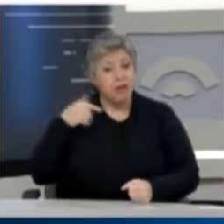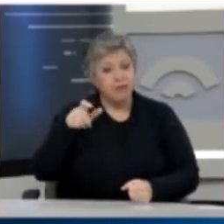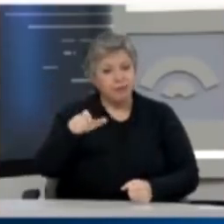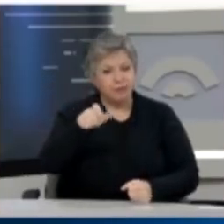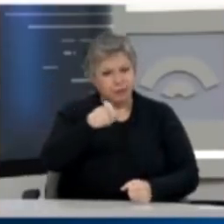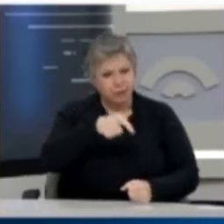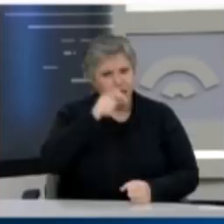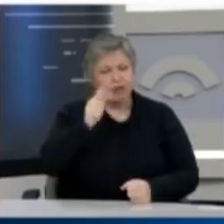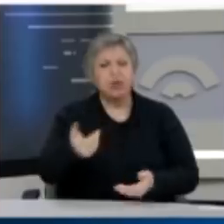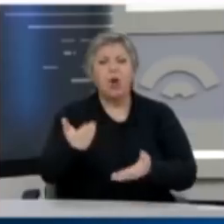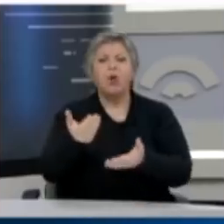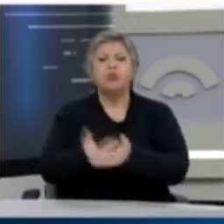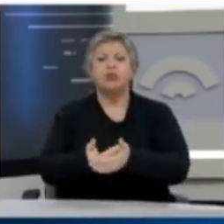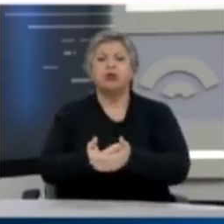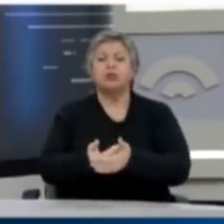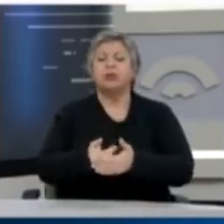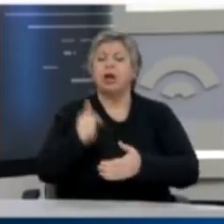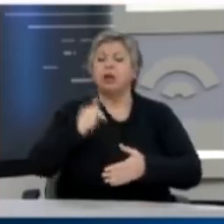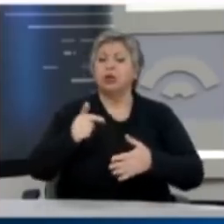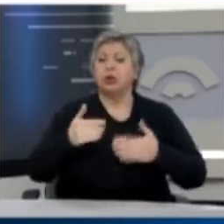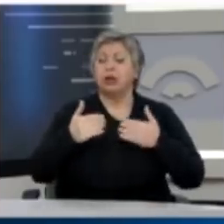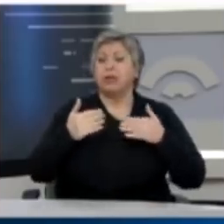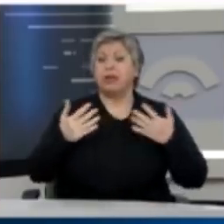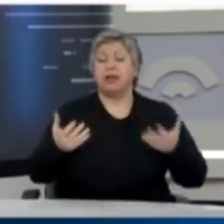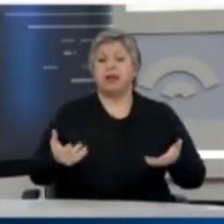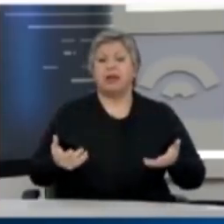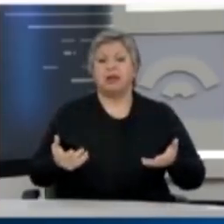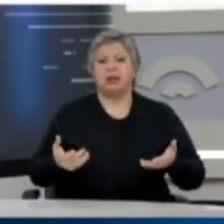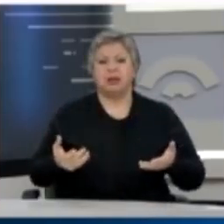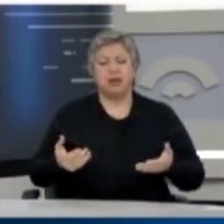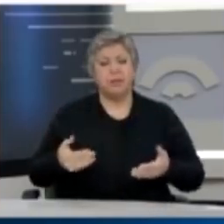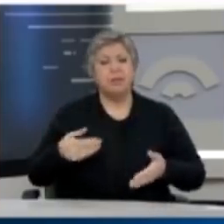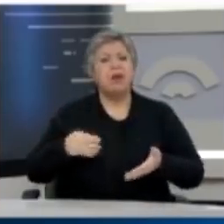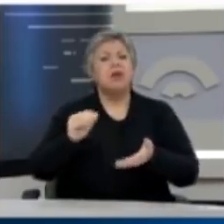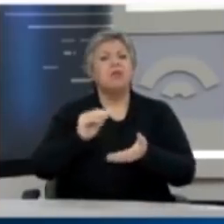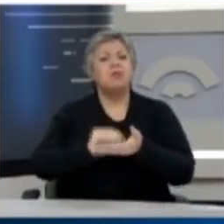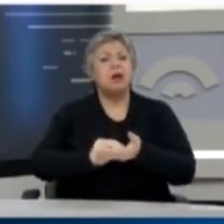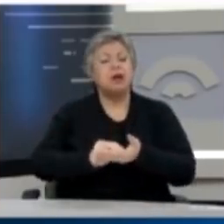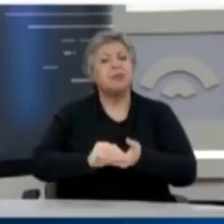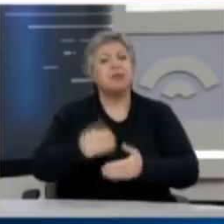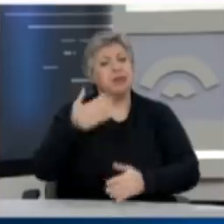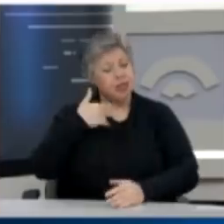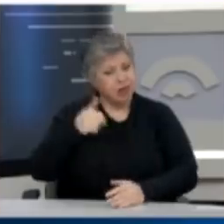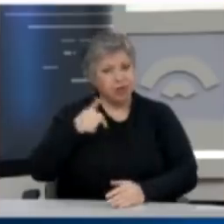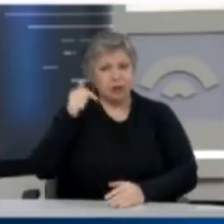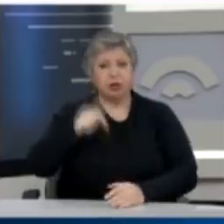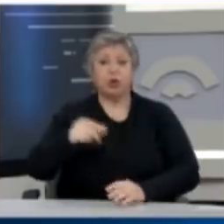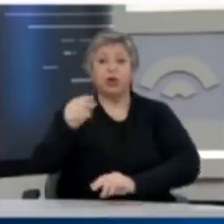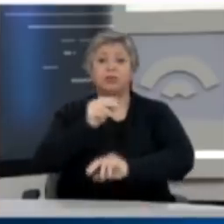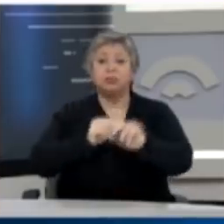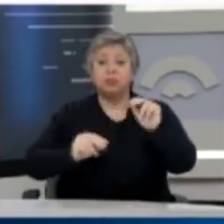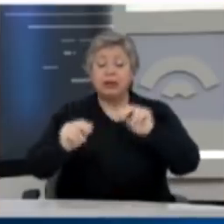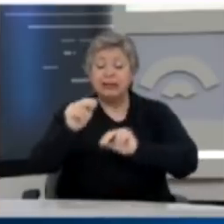το χαρακτηρίζουν δήθεν μαξιμαλιστικό. Επίσης, θέλουμε και στη σημερινή συζήτηση να